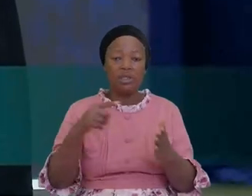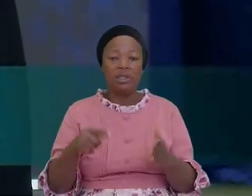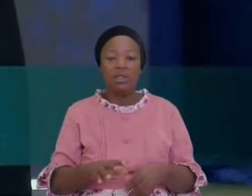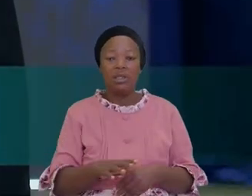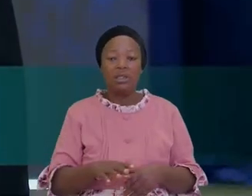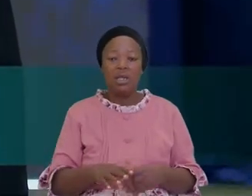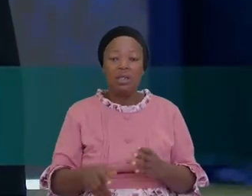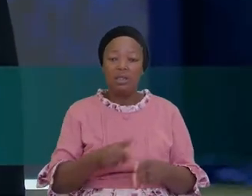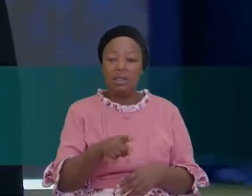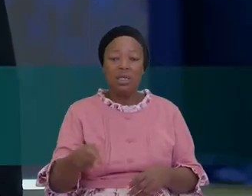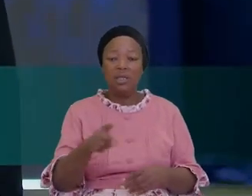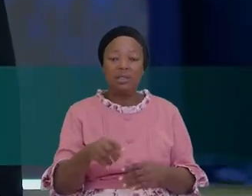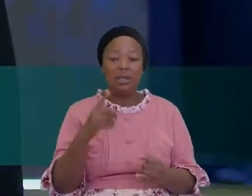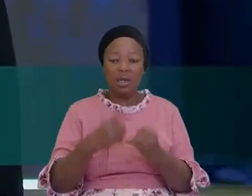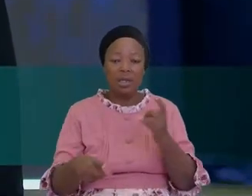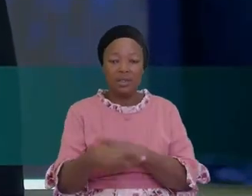derniers jours ».